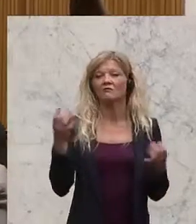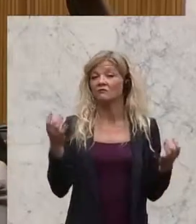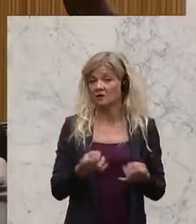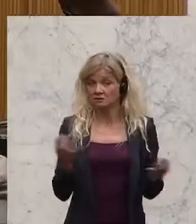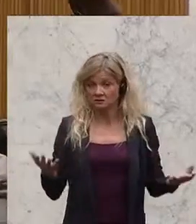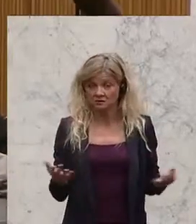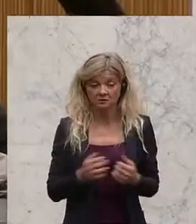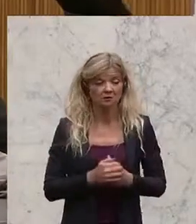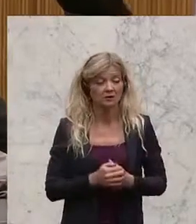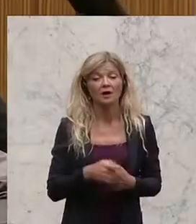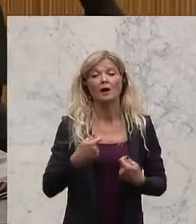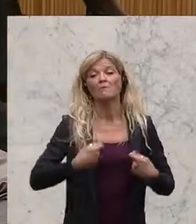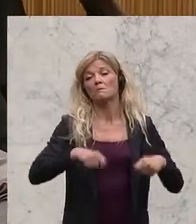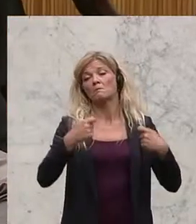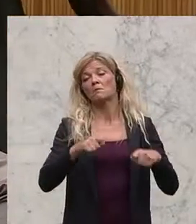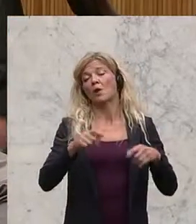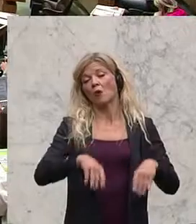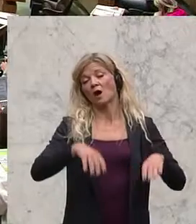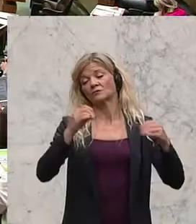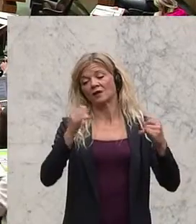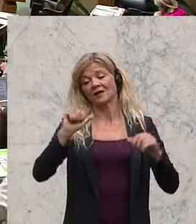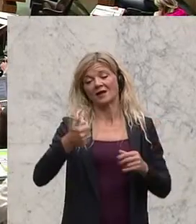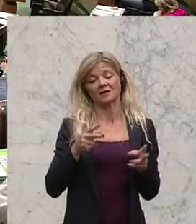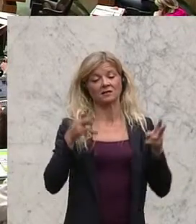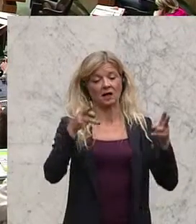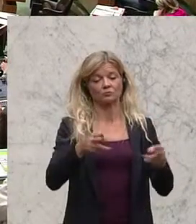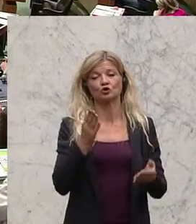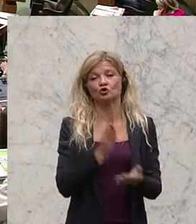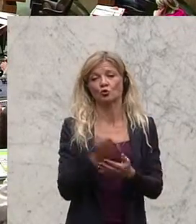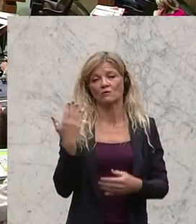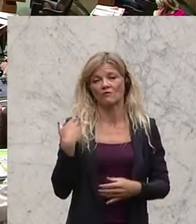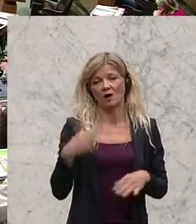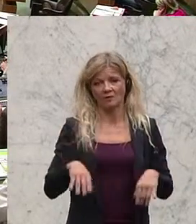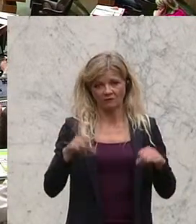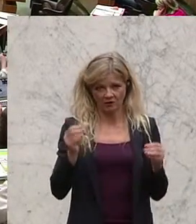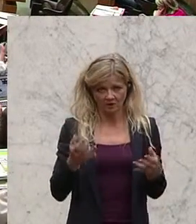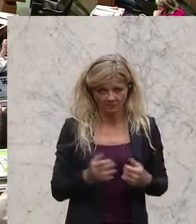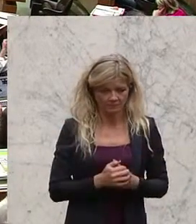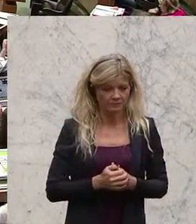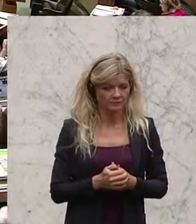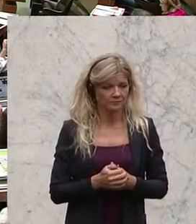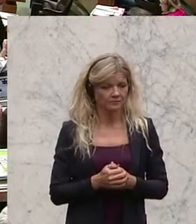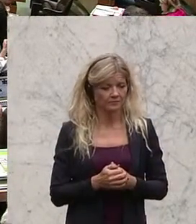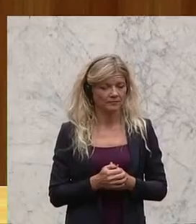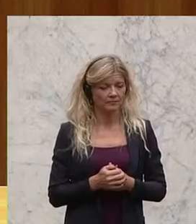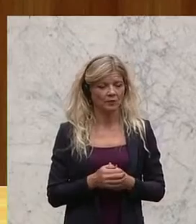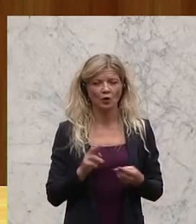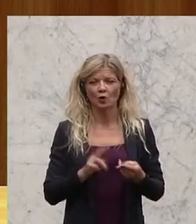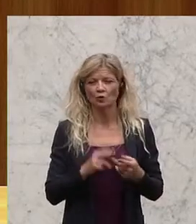eben der Baubeginn des ersten Bauabschnittes bereits begonnen wurde und